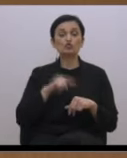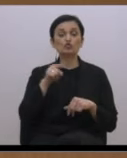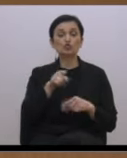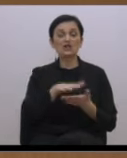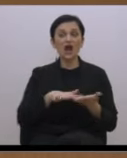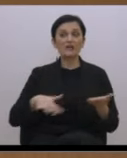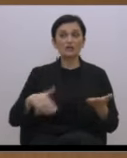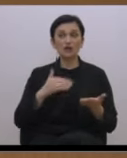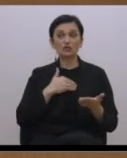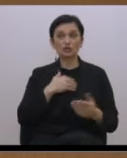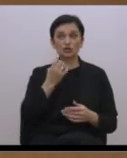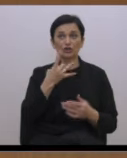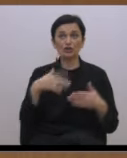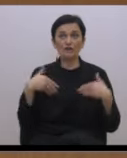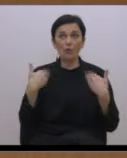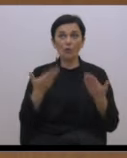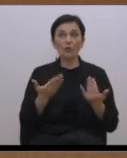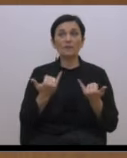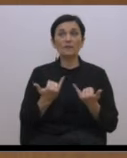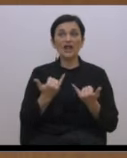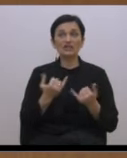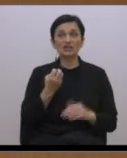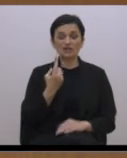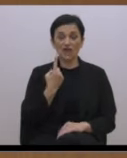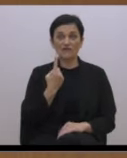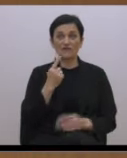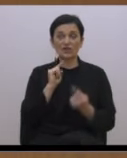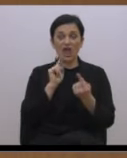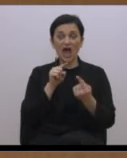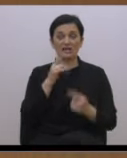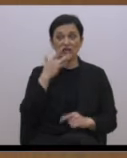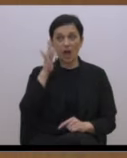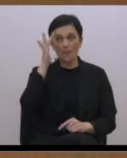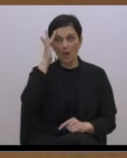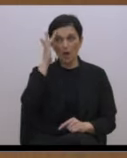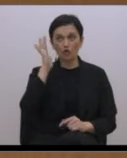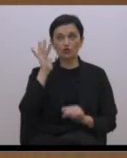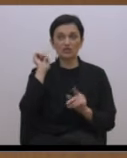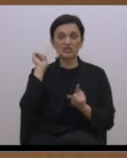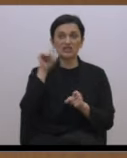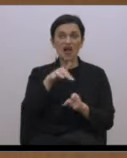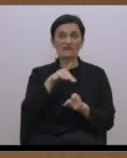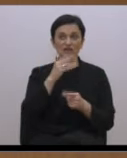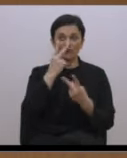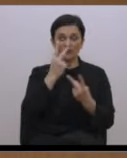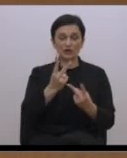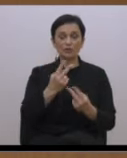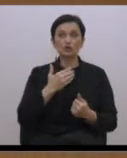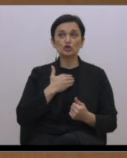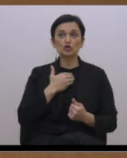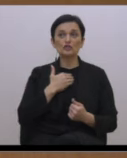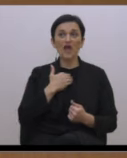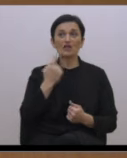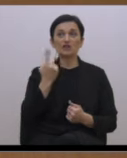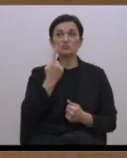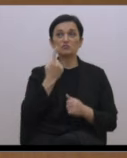გავაგრძელო. კიდევ ერთხელ მოგესალმებით. დღეს კიდევ ერთი ანტიამერიკული თავდასხმა ვიხილეთ ჩვენ